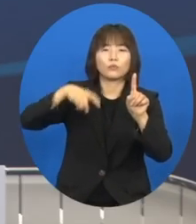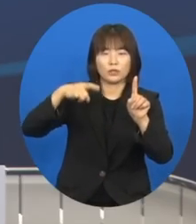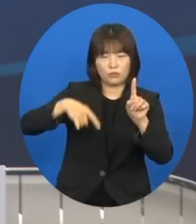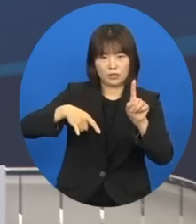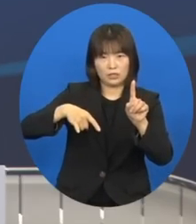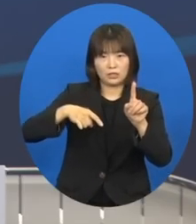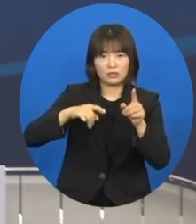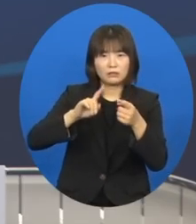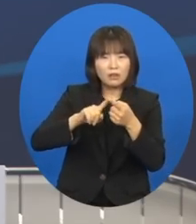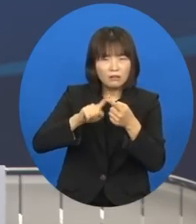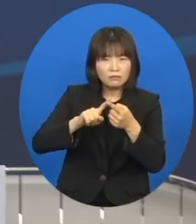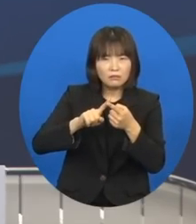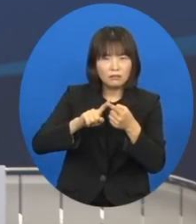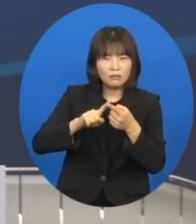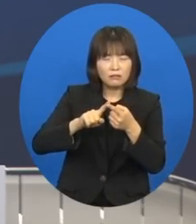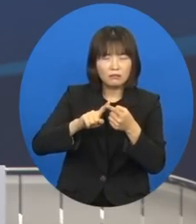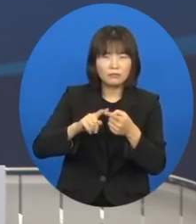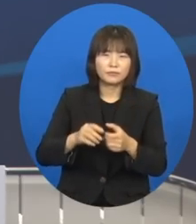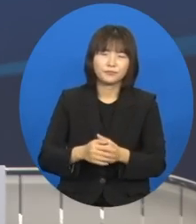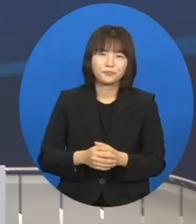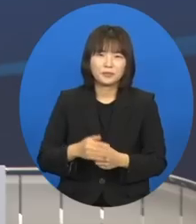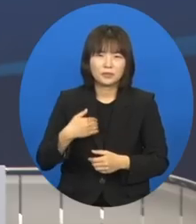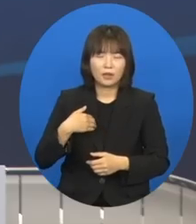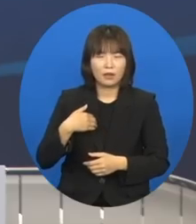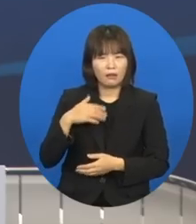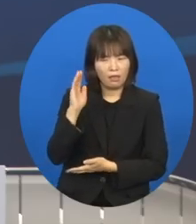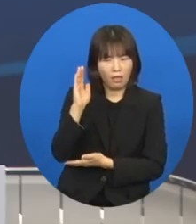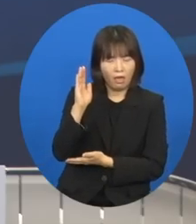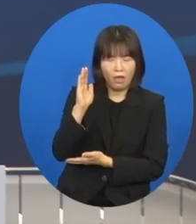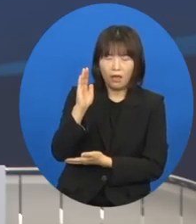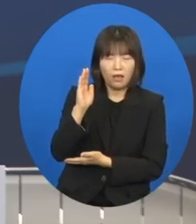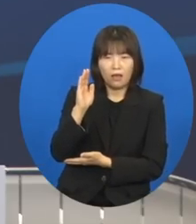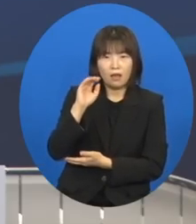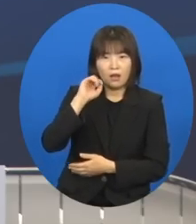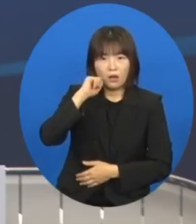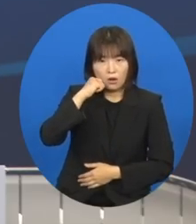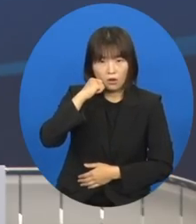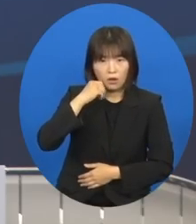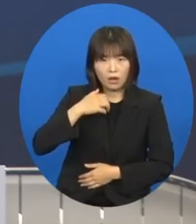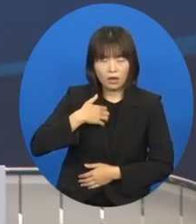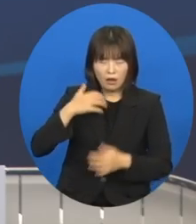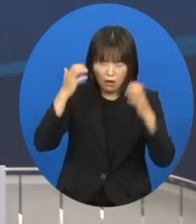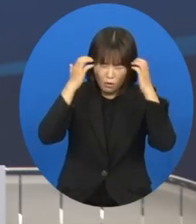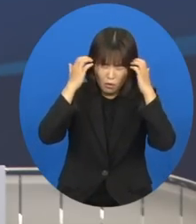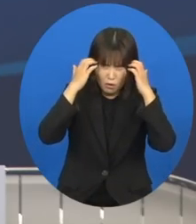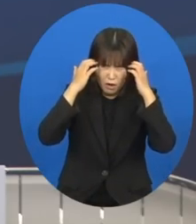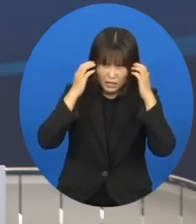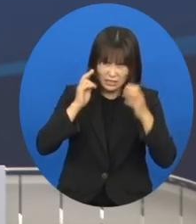수도 없어요. 저 역시 너무 고통스러우니까 생각나는 건 죽고 싶다.